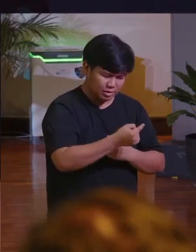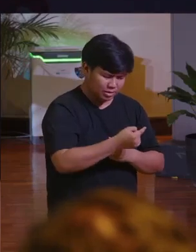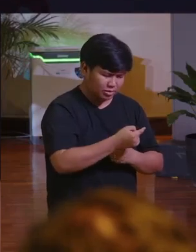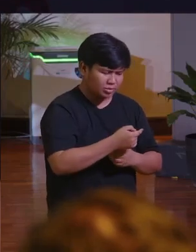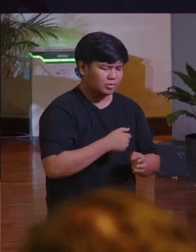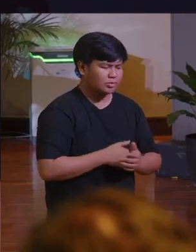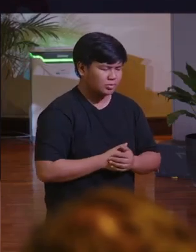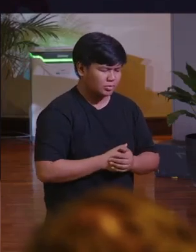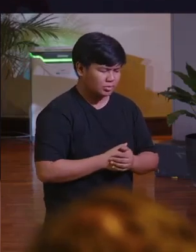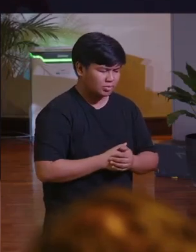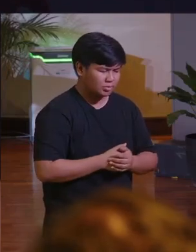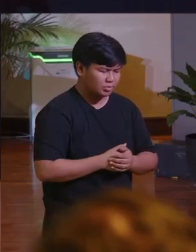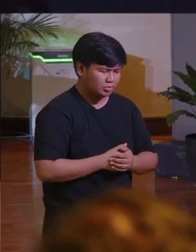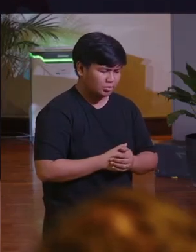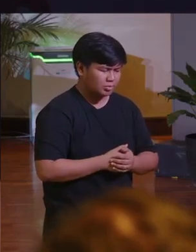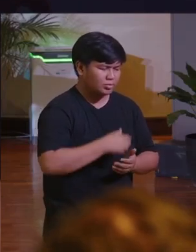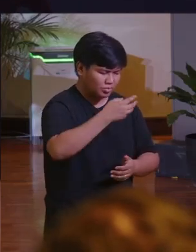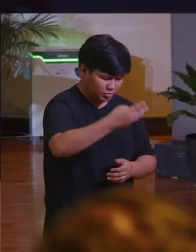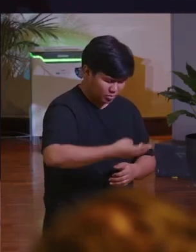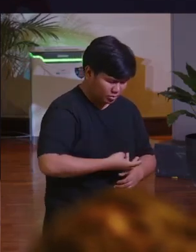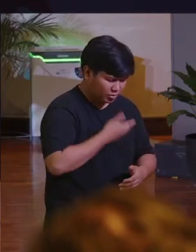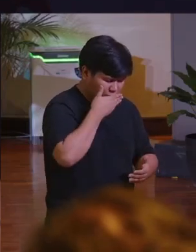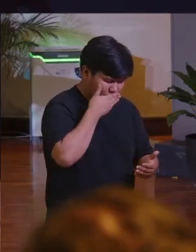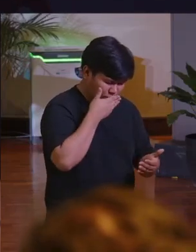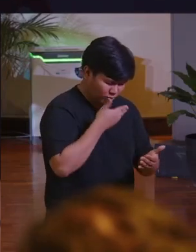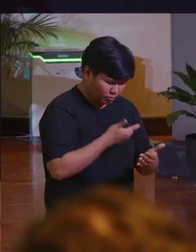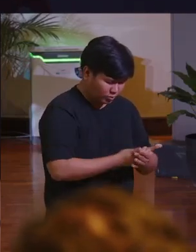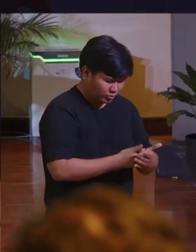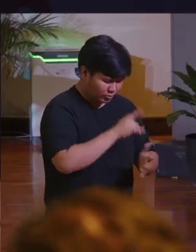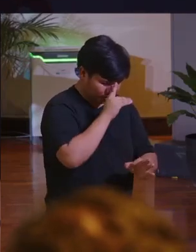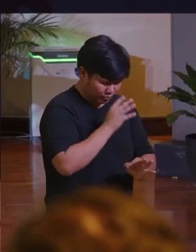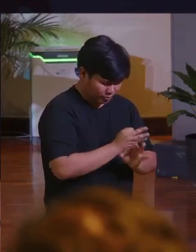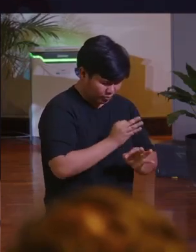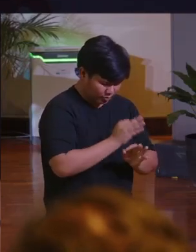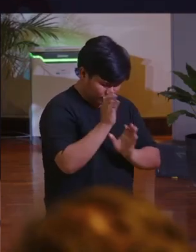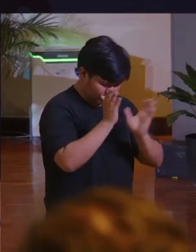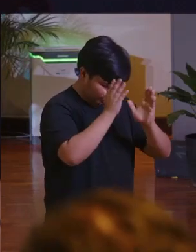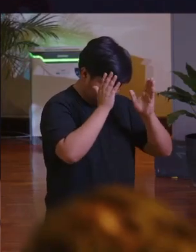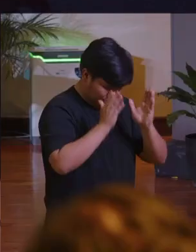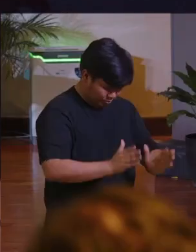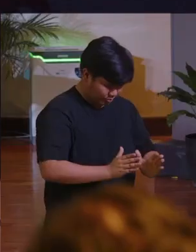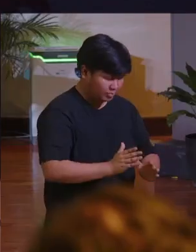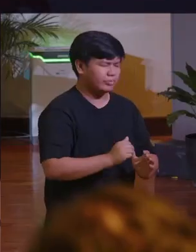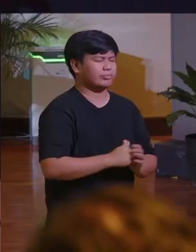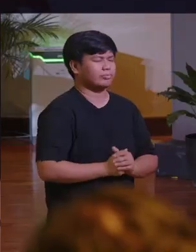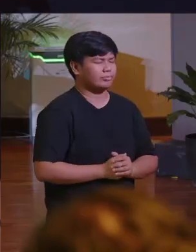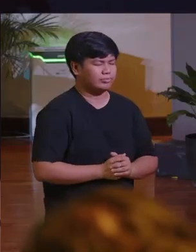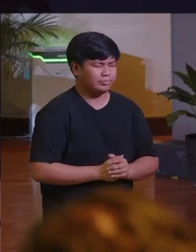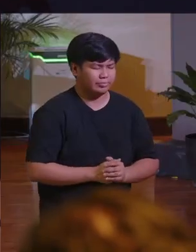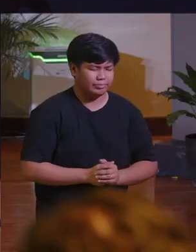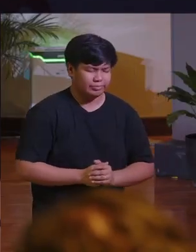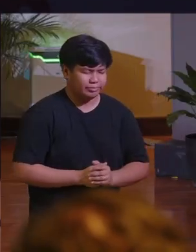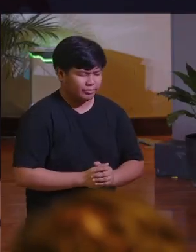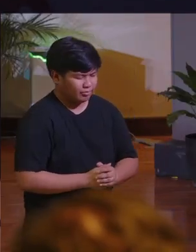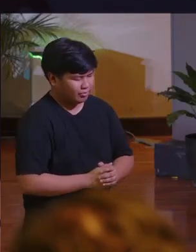ay, "Welcome, my good and faithful servant.